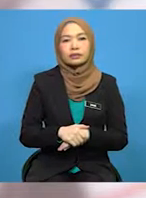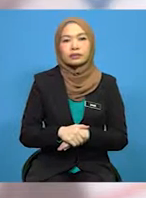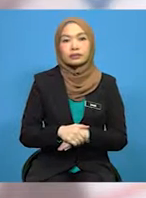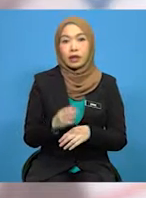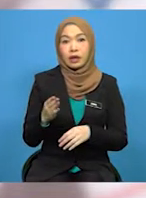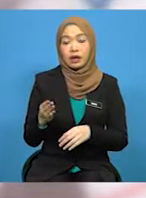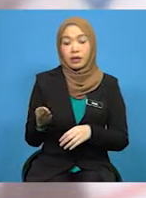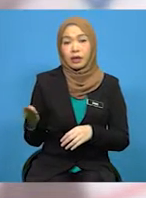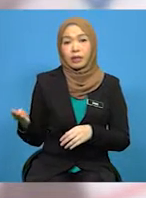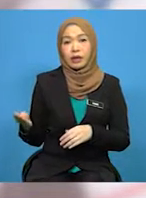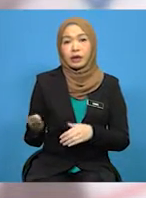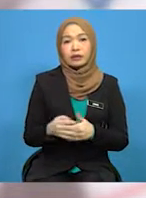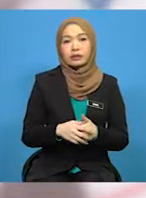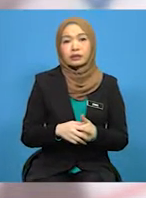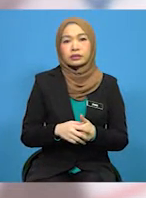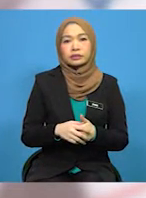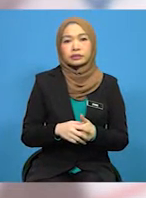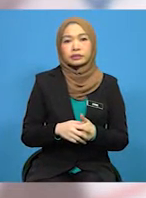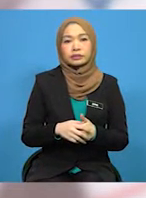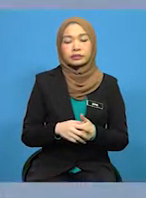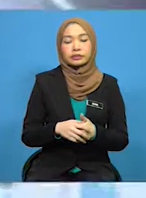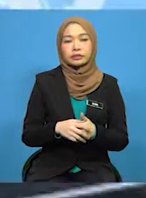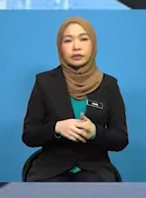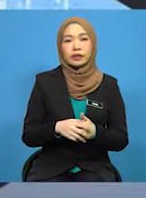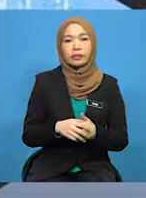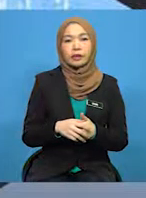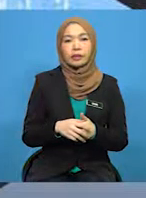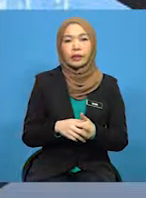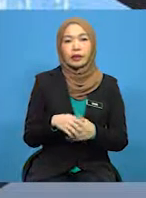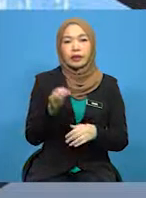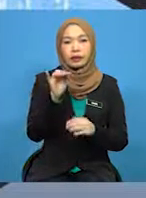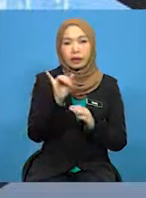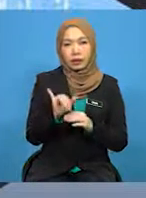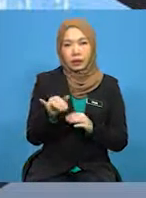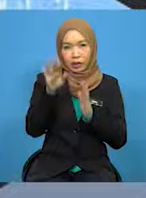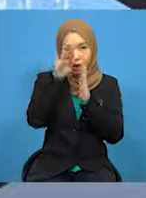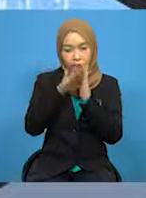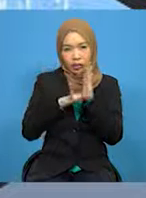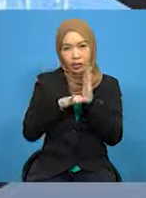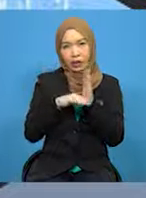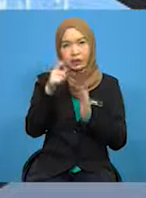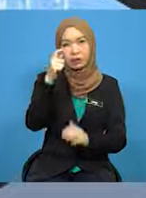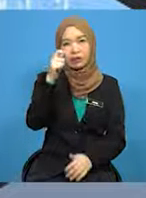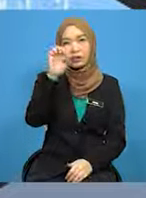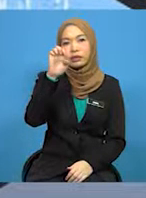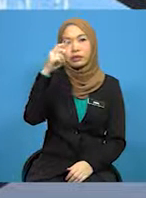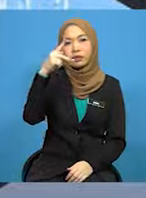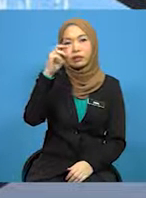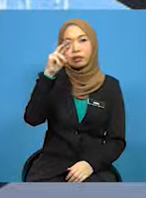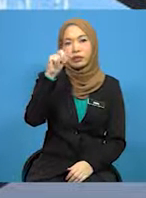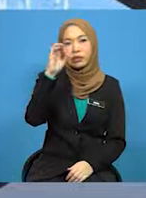Sesebuah firma pasti menggunakan teknologi tertentu dalam proses